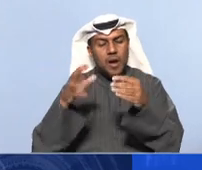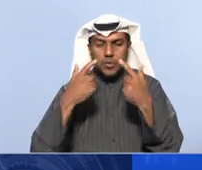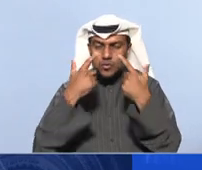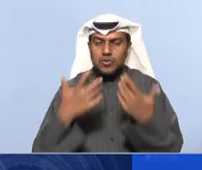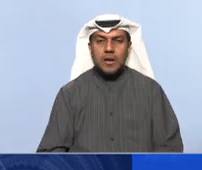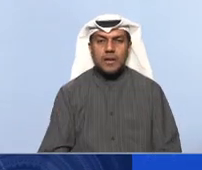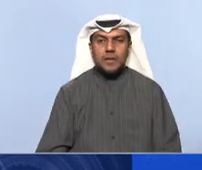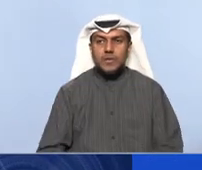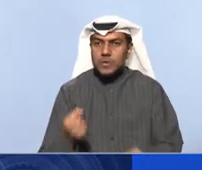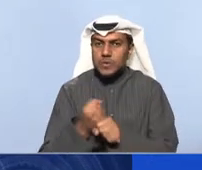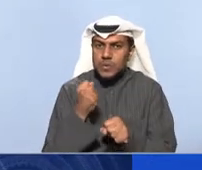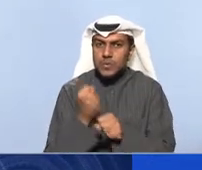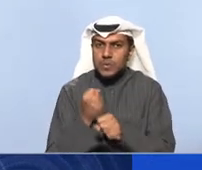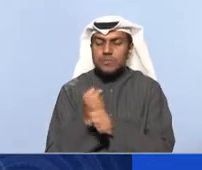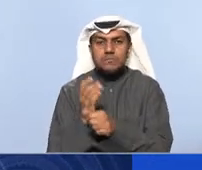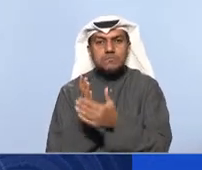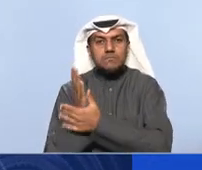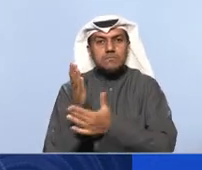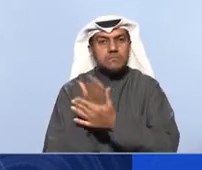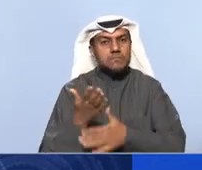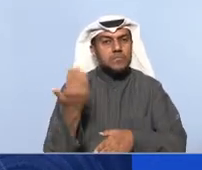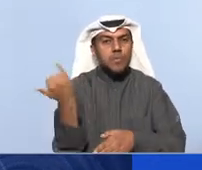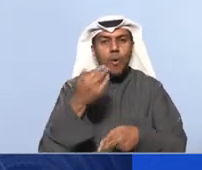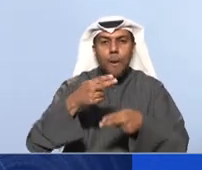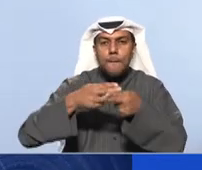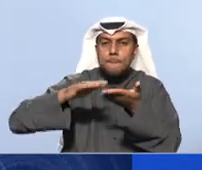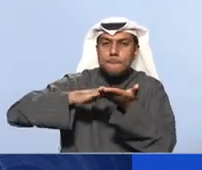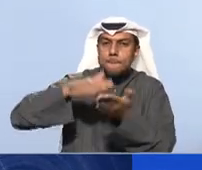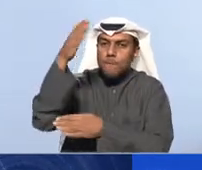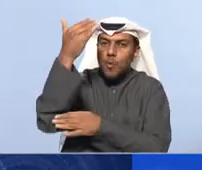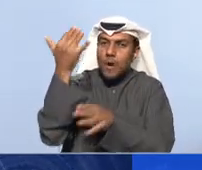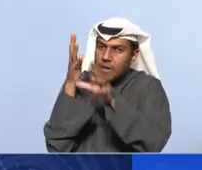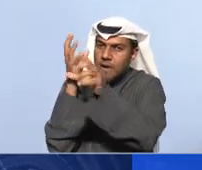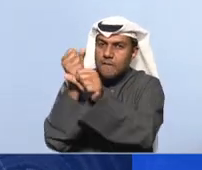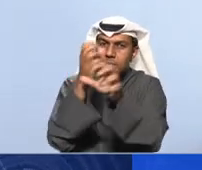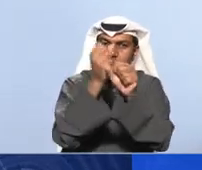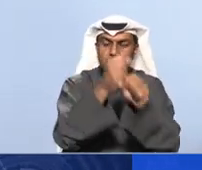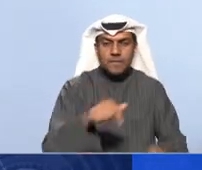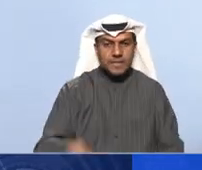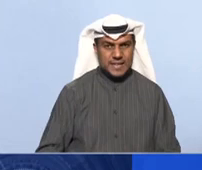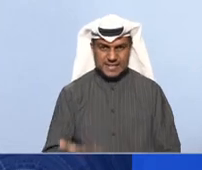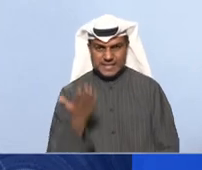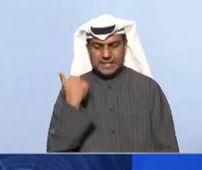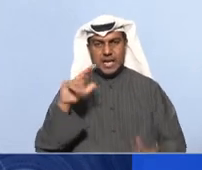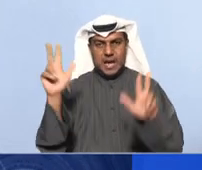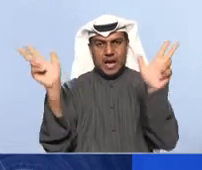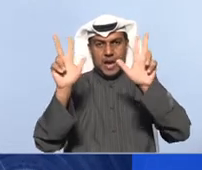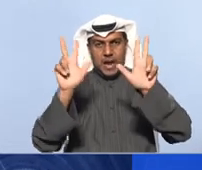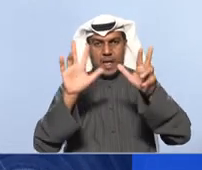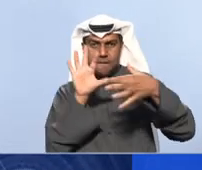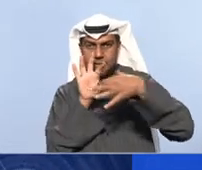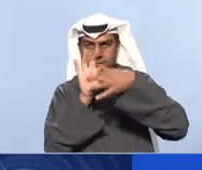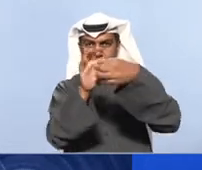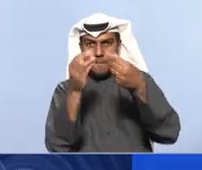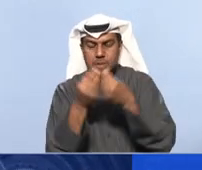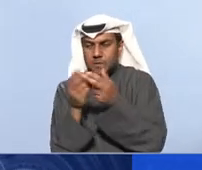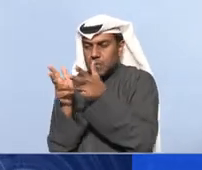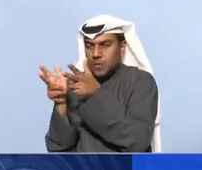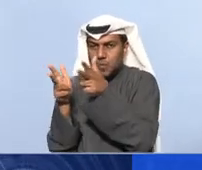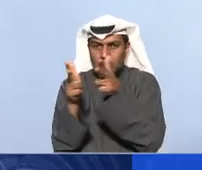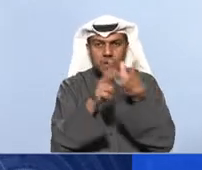وكذلك لا ننسى الدور الإعلامي والذي لاحظناه بالفترة الأخيرة. تعاملتم مع الحدث ما شاء